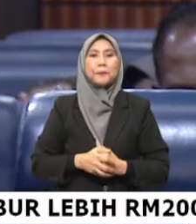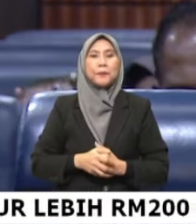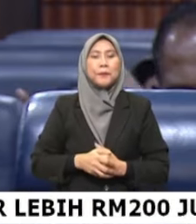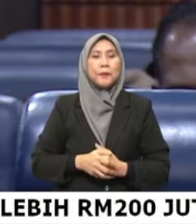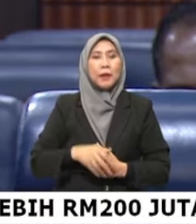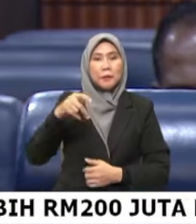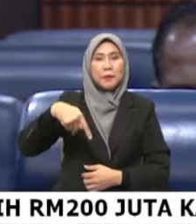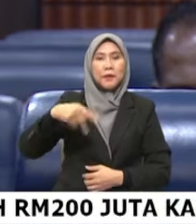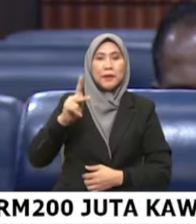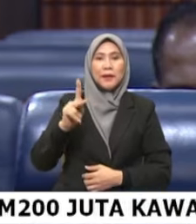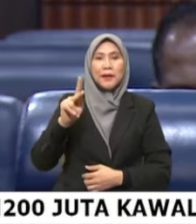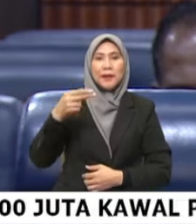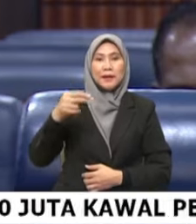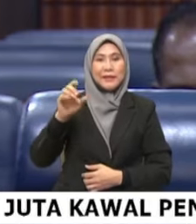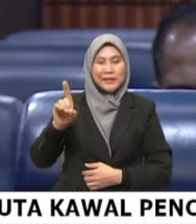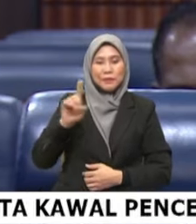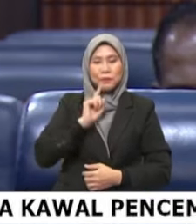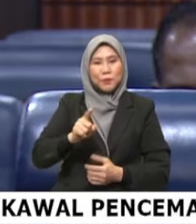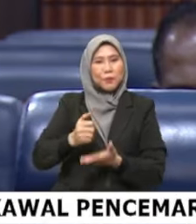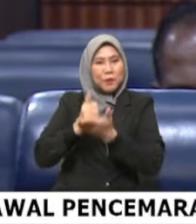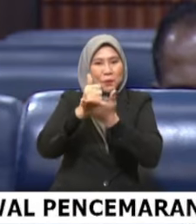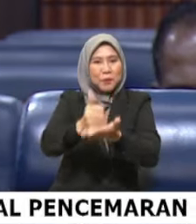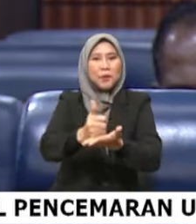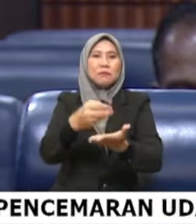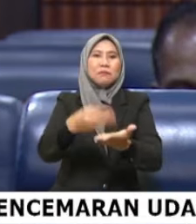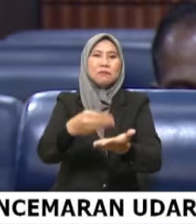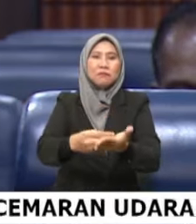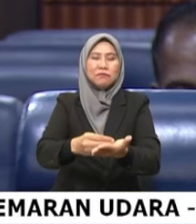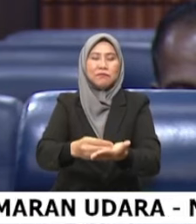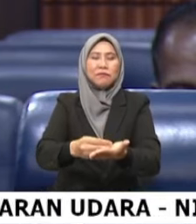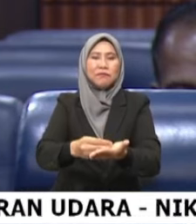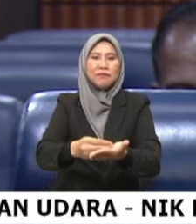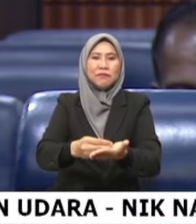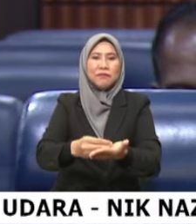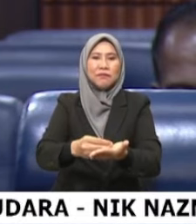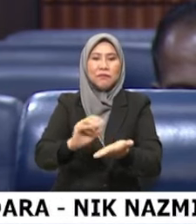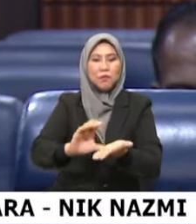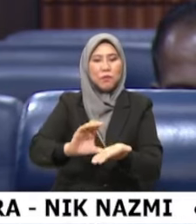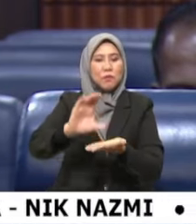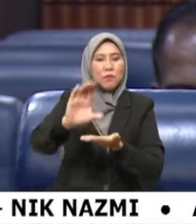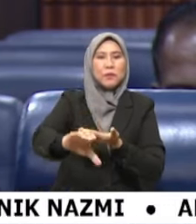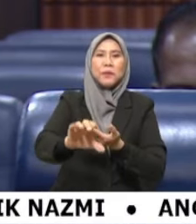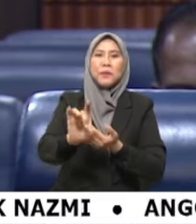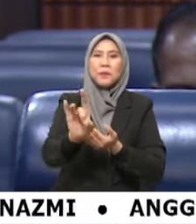PKHD merupakan bantuan bentuk kewangan yang diberikan secara one-off